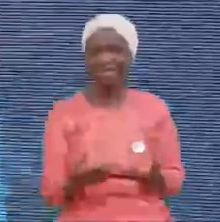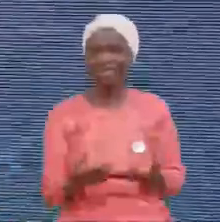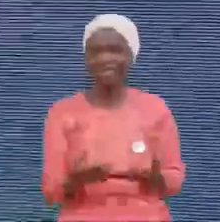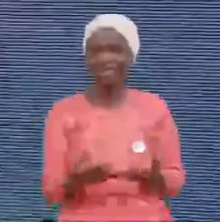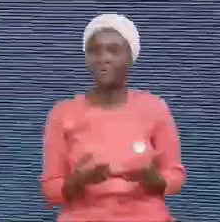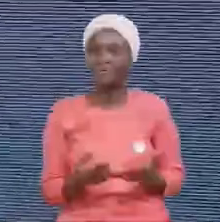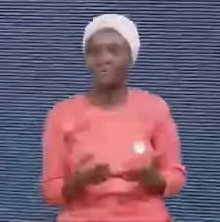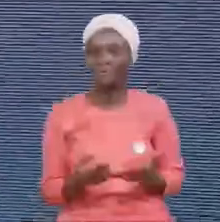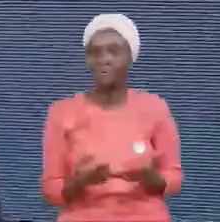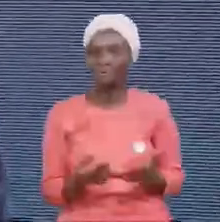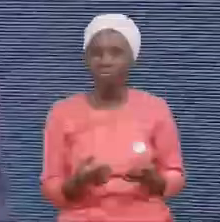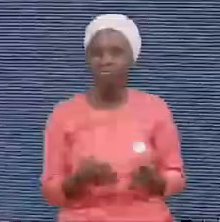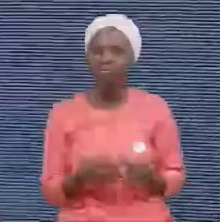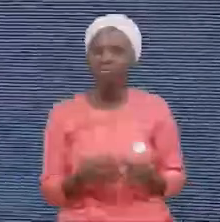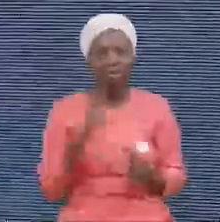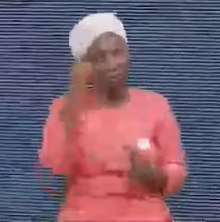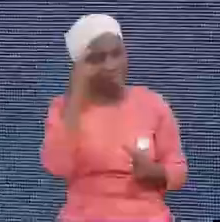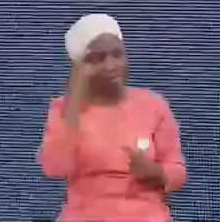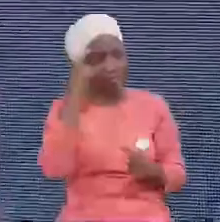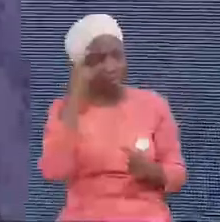La première chose à laquelle tu dois penser,